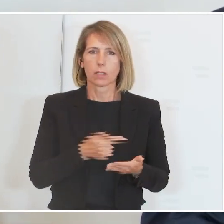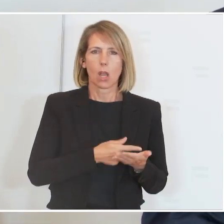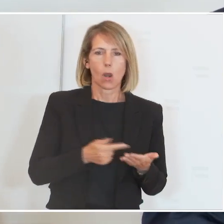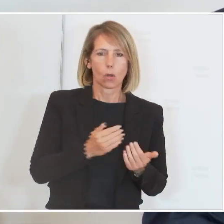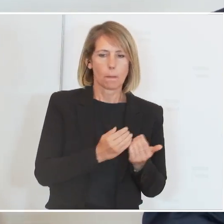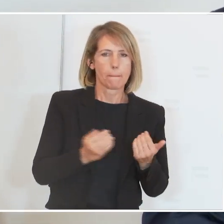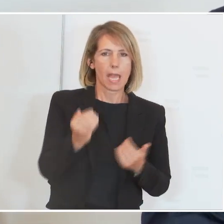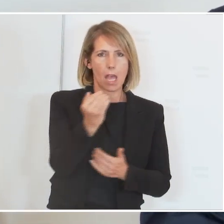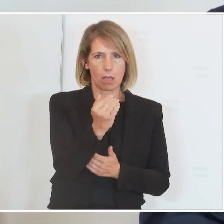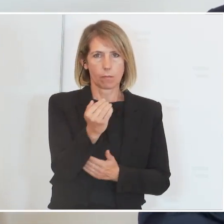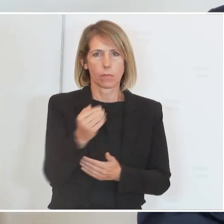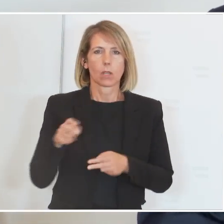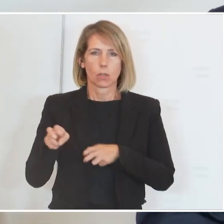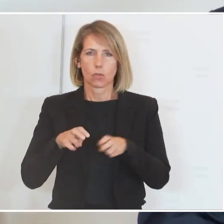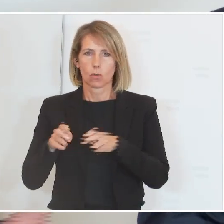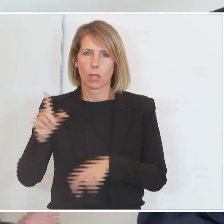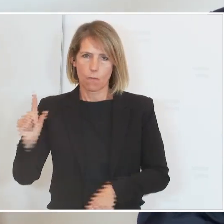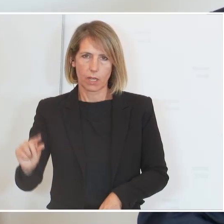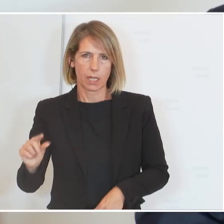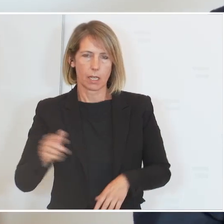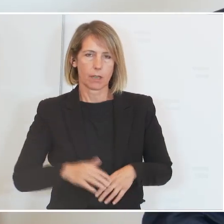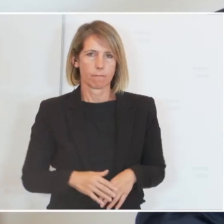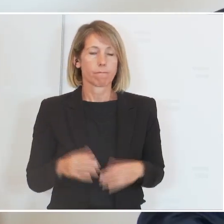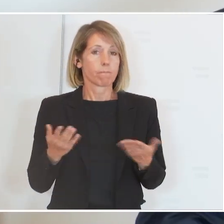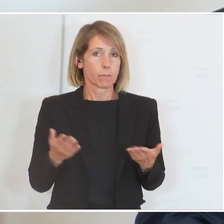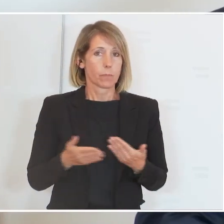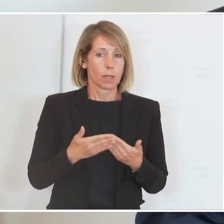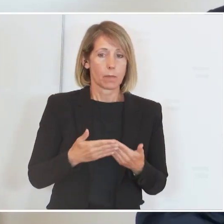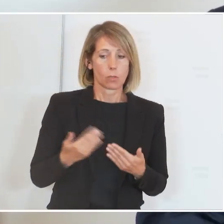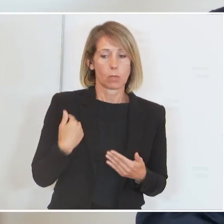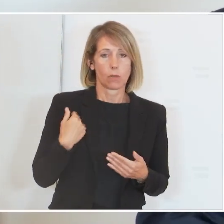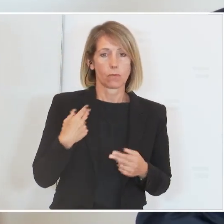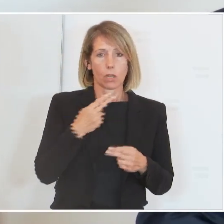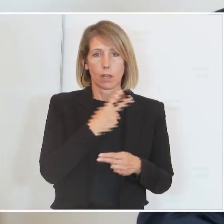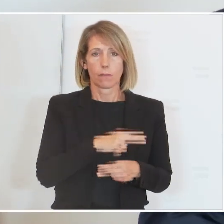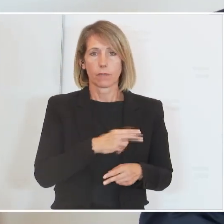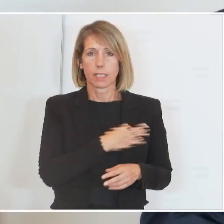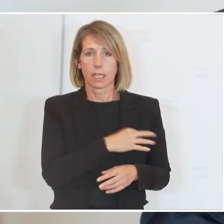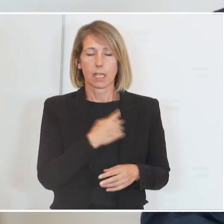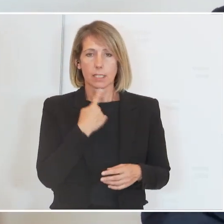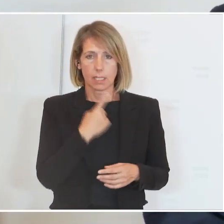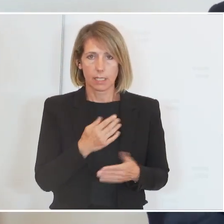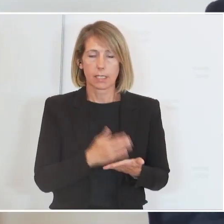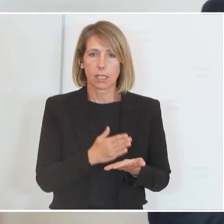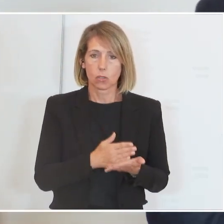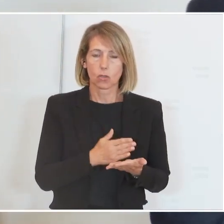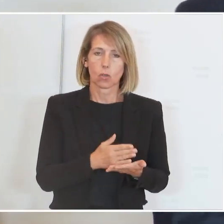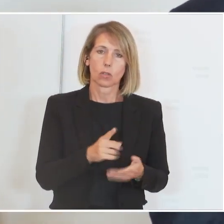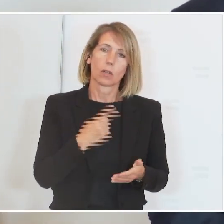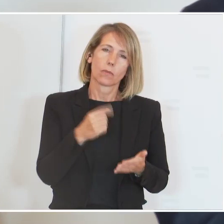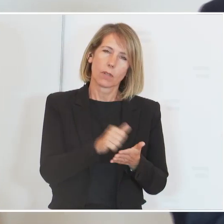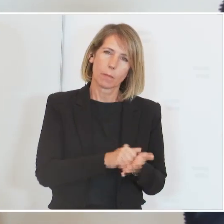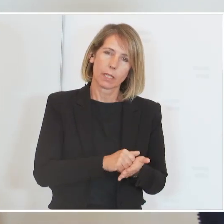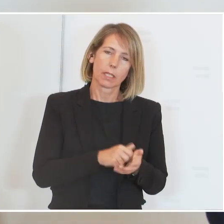weniger Steuern. Und wenn ich die Beispiele, die der Vizekanzler schon angekündigt hat, nennen darf, also wir beginnen